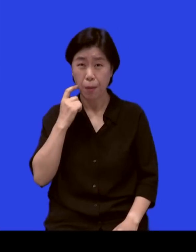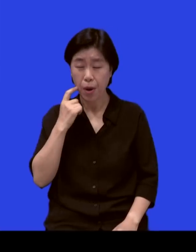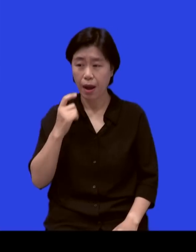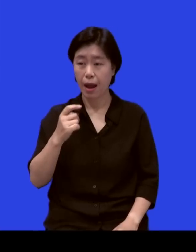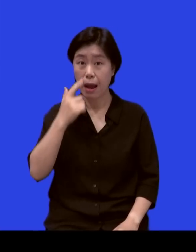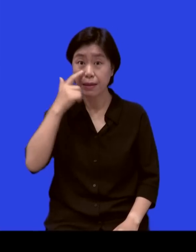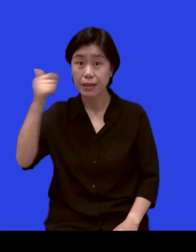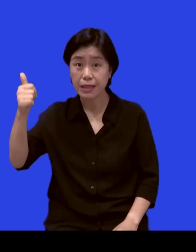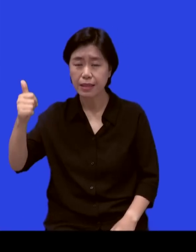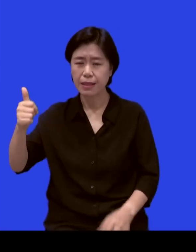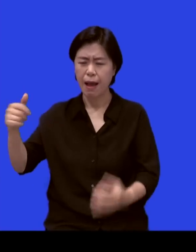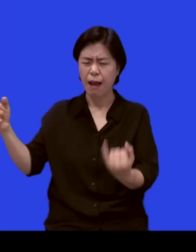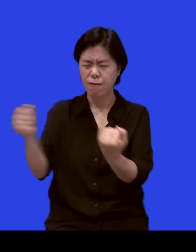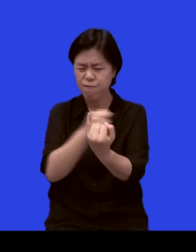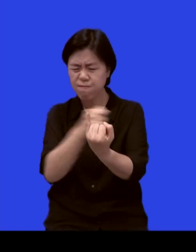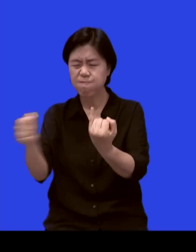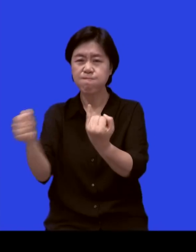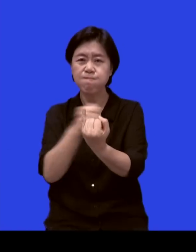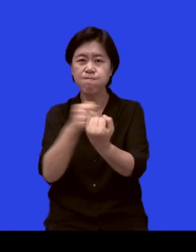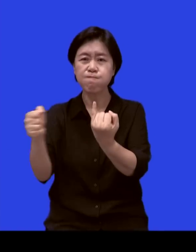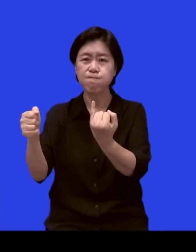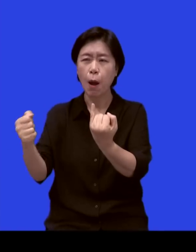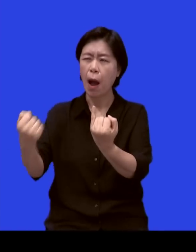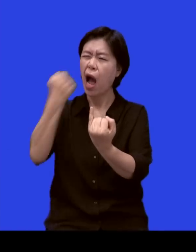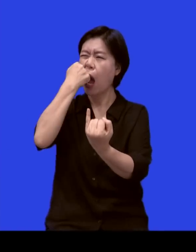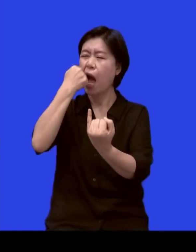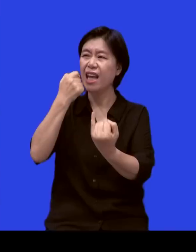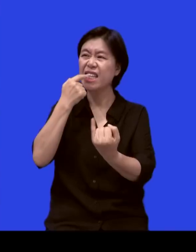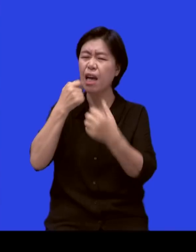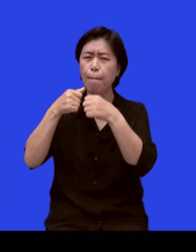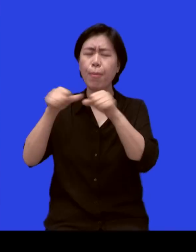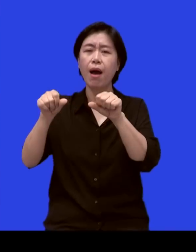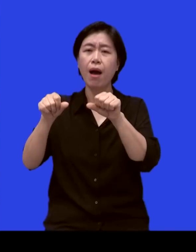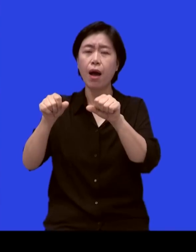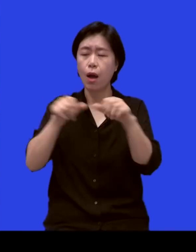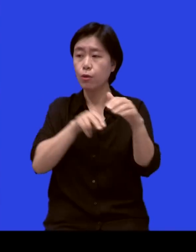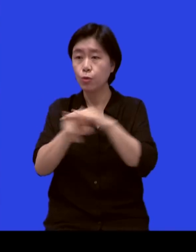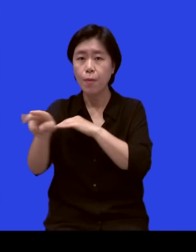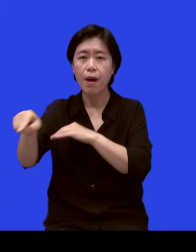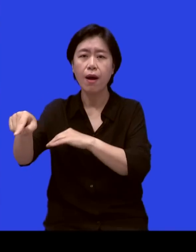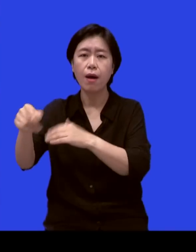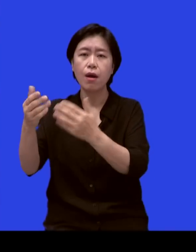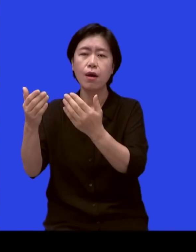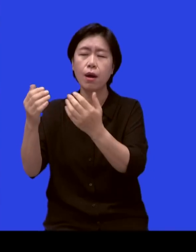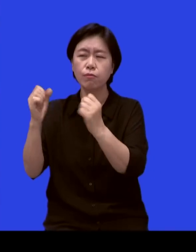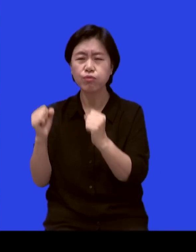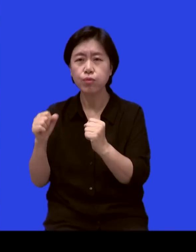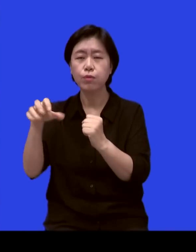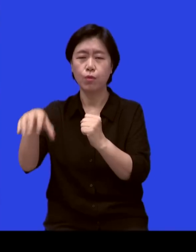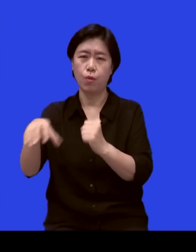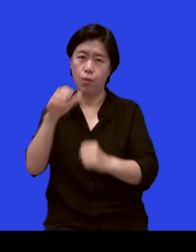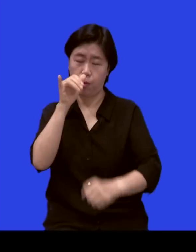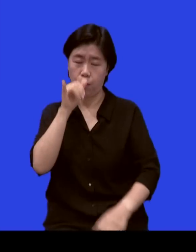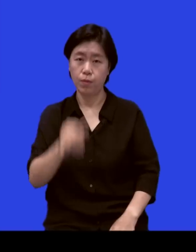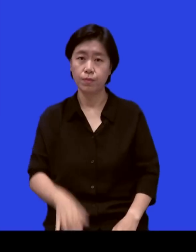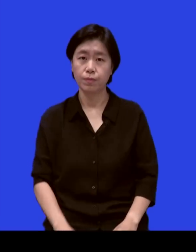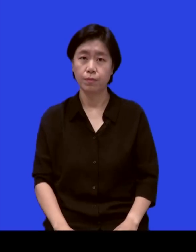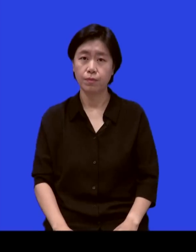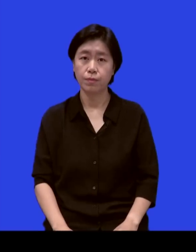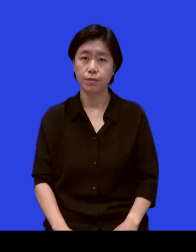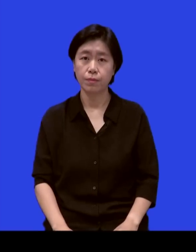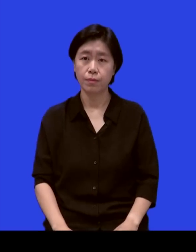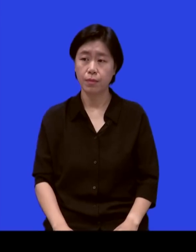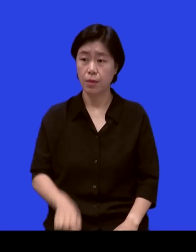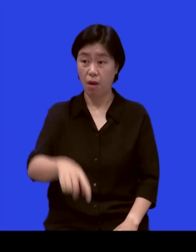이제 맞아가지고 예. 이가 부러진 상태에서 도망 나와가지고 예. 거기에서 있는 아이들도 있고 예. 그래서 그